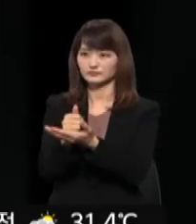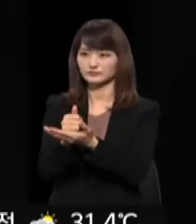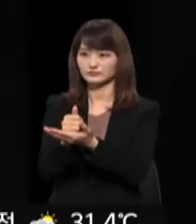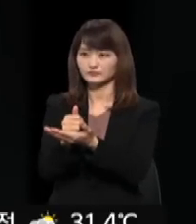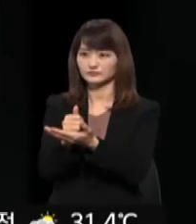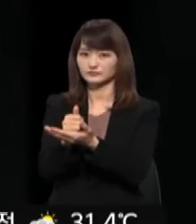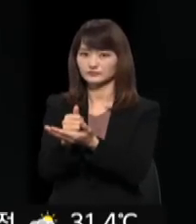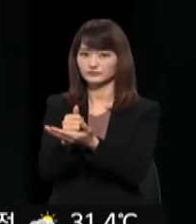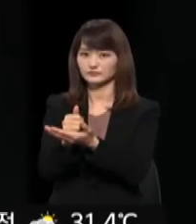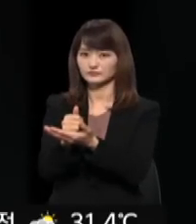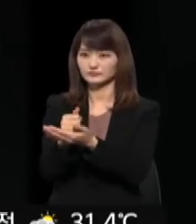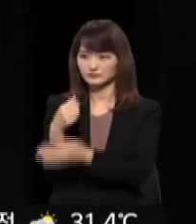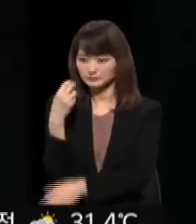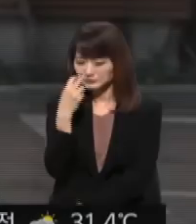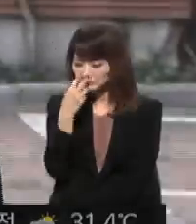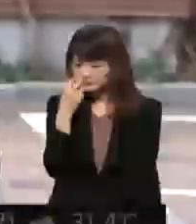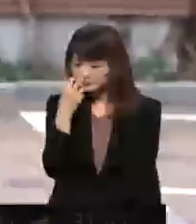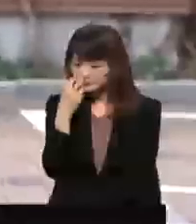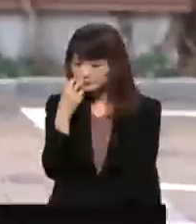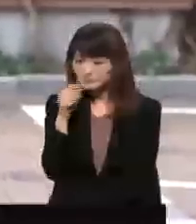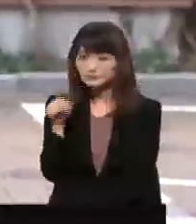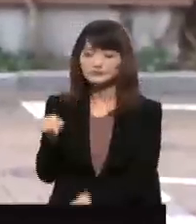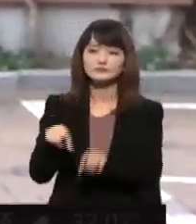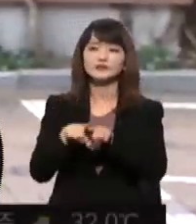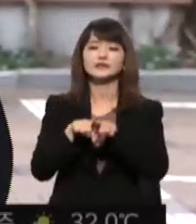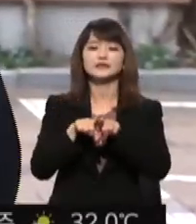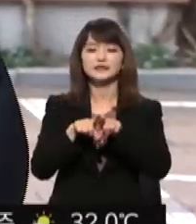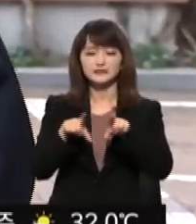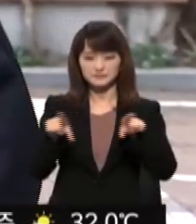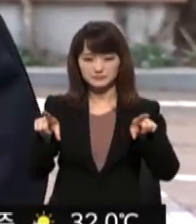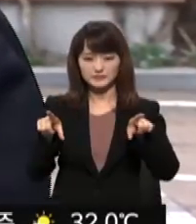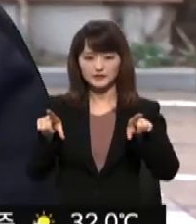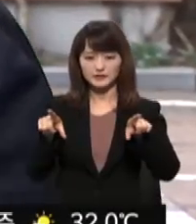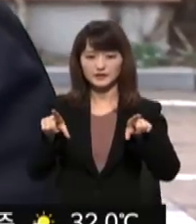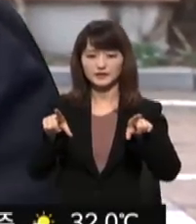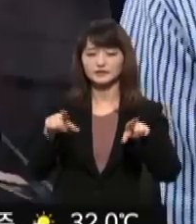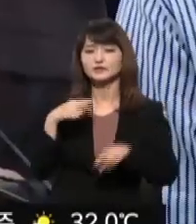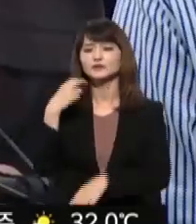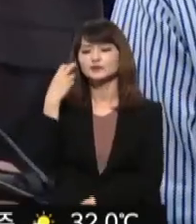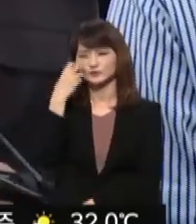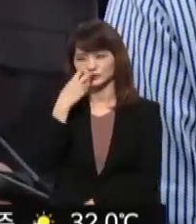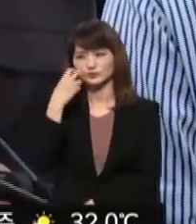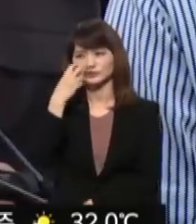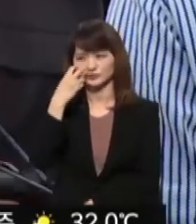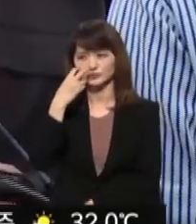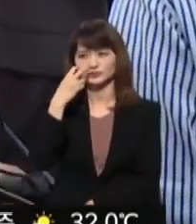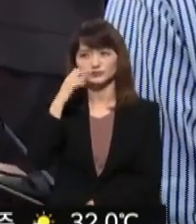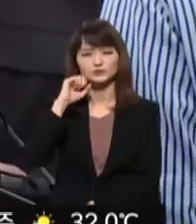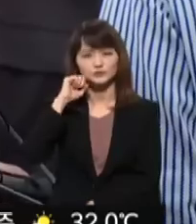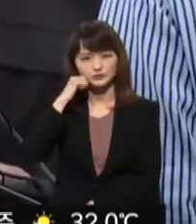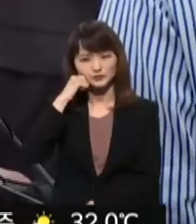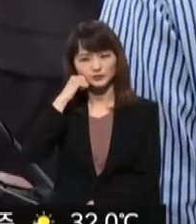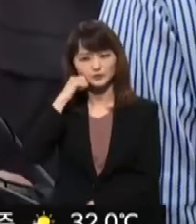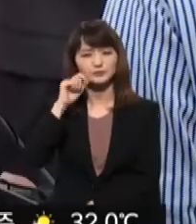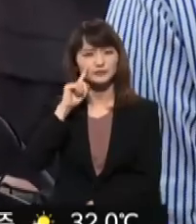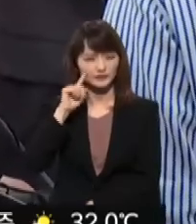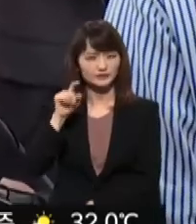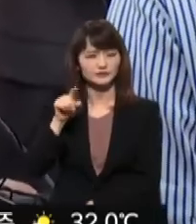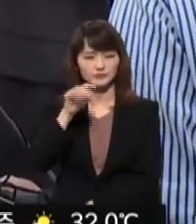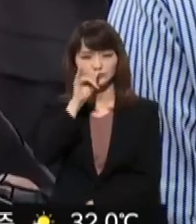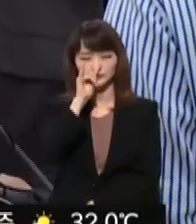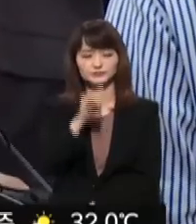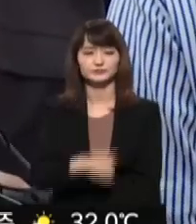수사가 통상에 그냥 그 순수한 수술하면 보기 어려운 거 아니야 뭐 이런 의심하지 않을 수 없죠